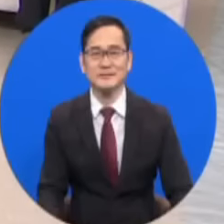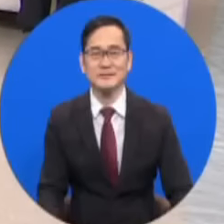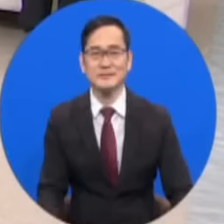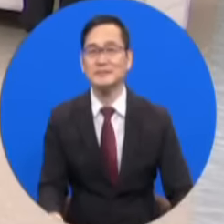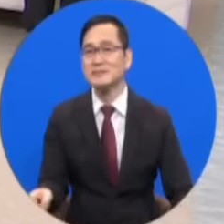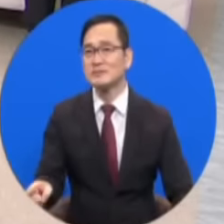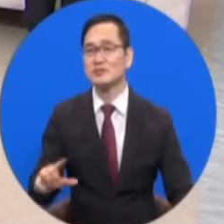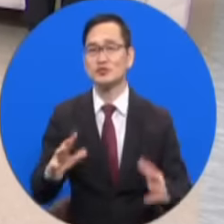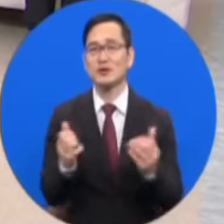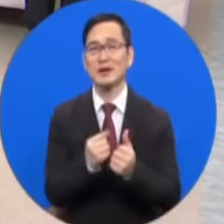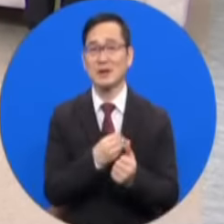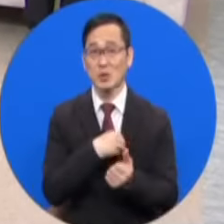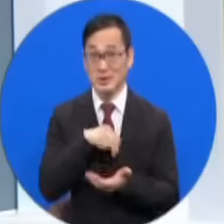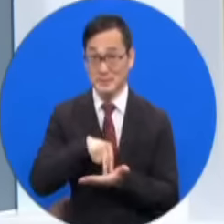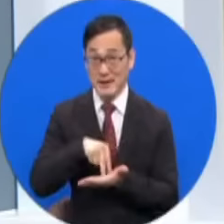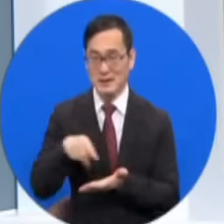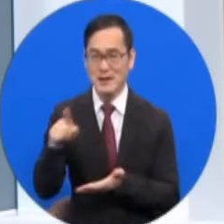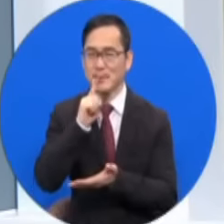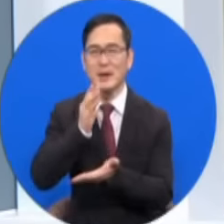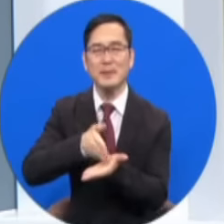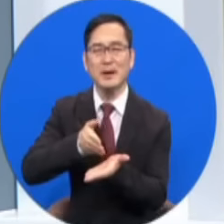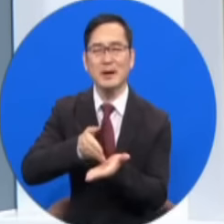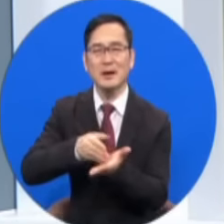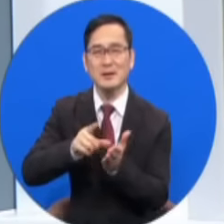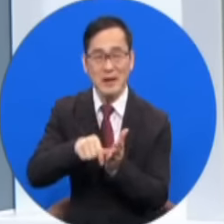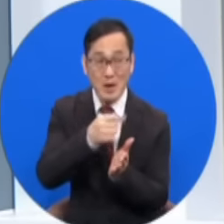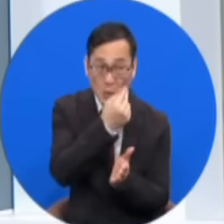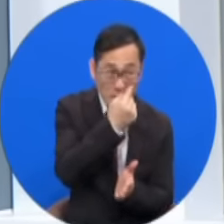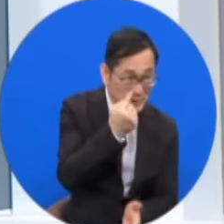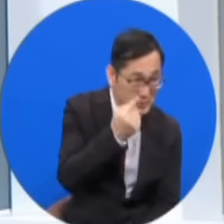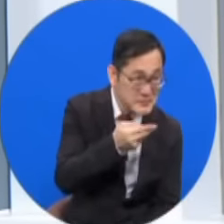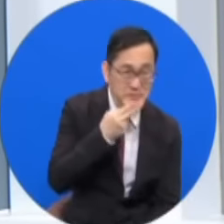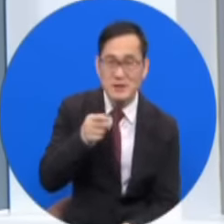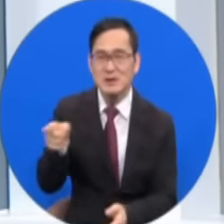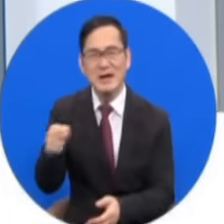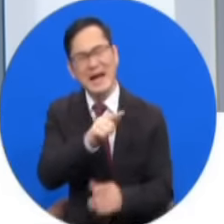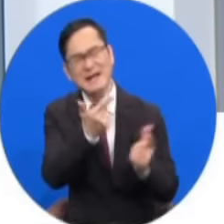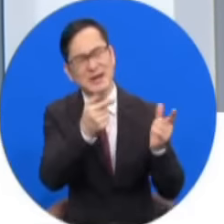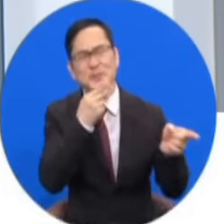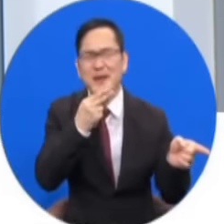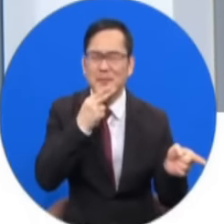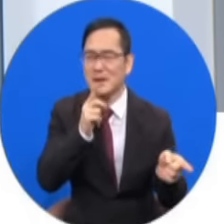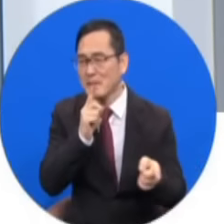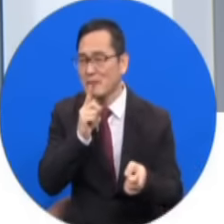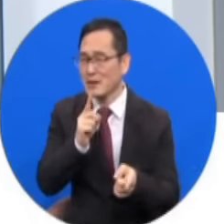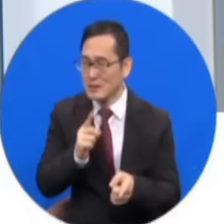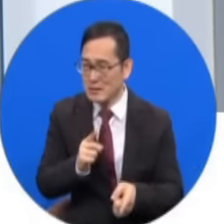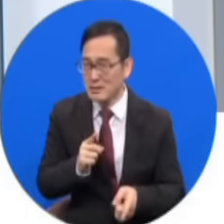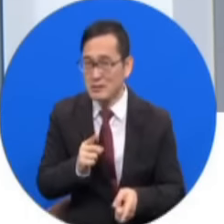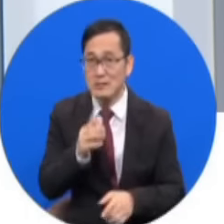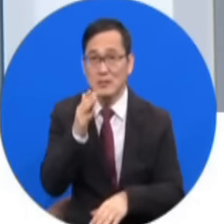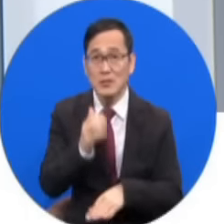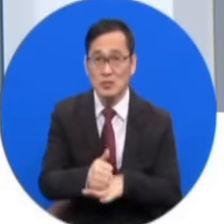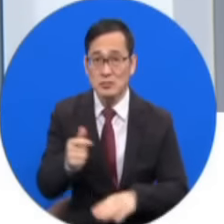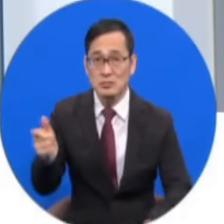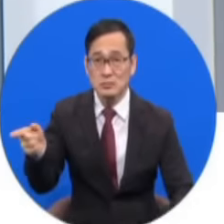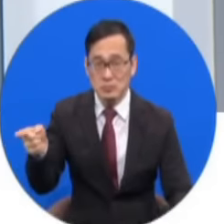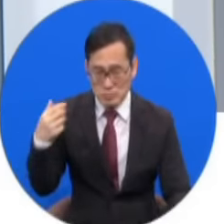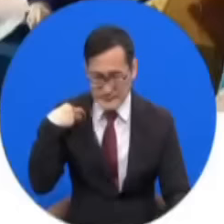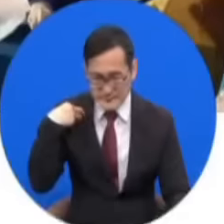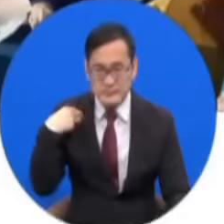국회의원으로서 국회에서 발언할 때 그것이 어 여러 가지 특혜가 있을 수 있겠지만 그 책임 없는 저런